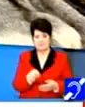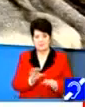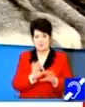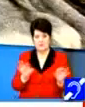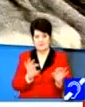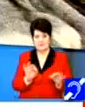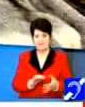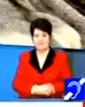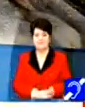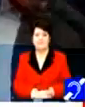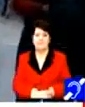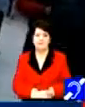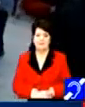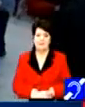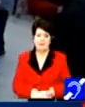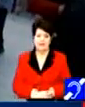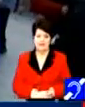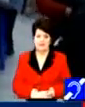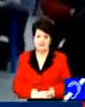TVR Liviu Iurea.